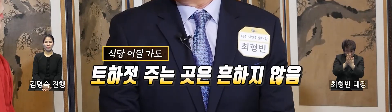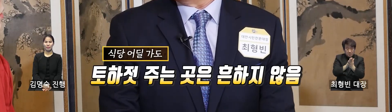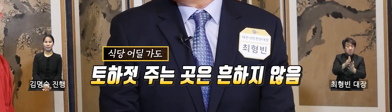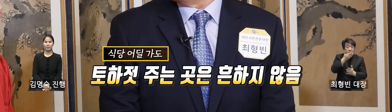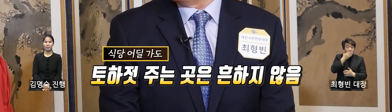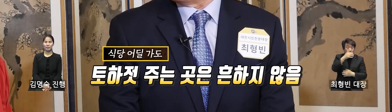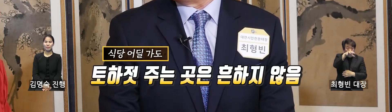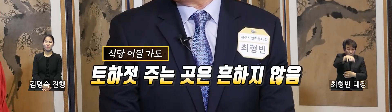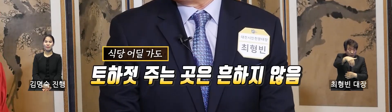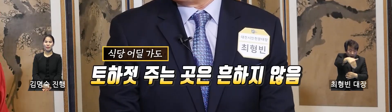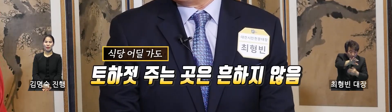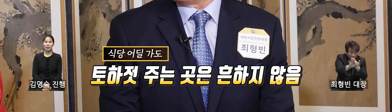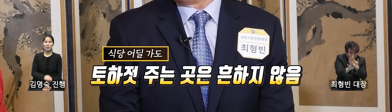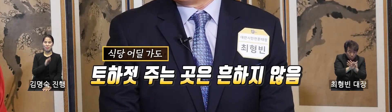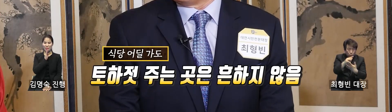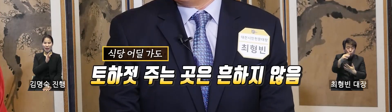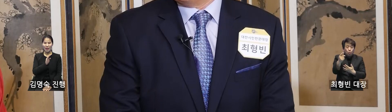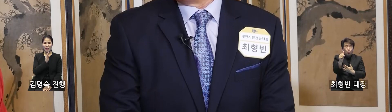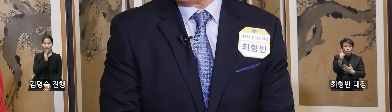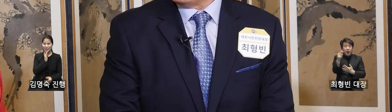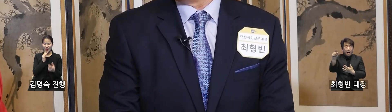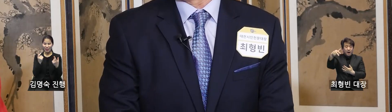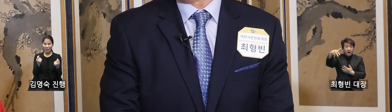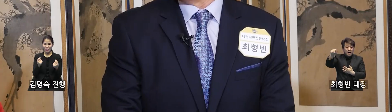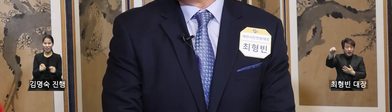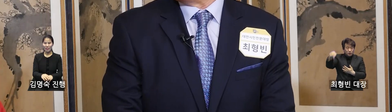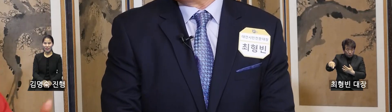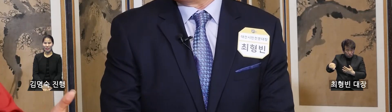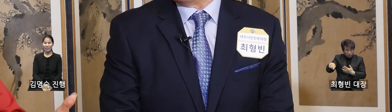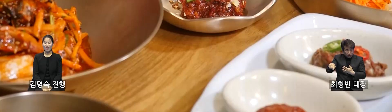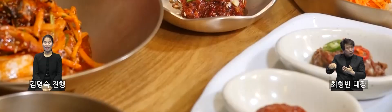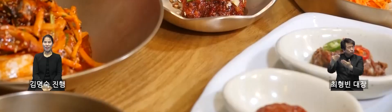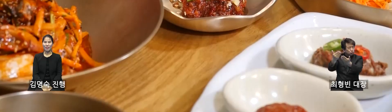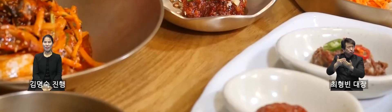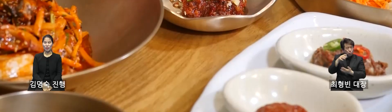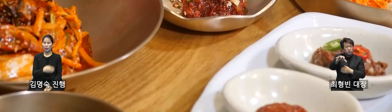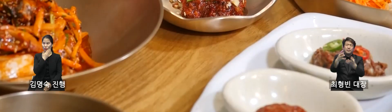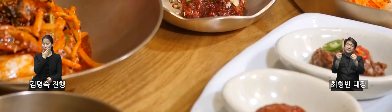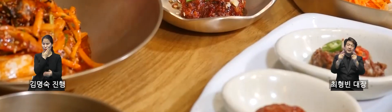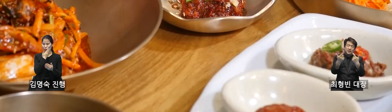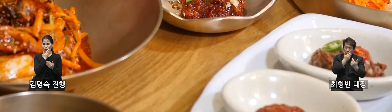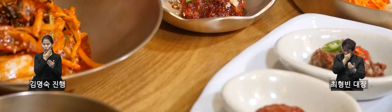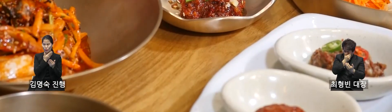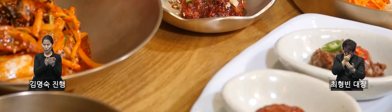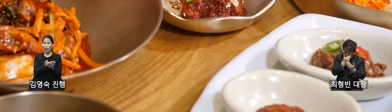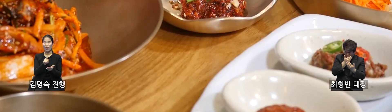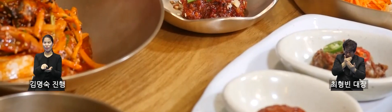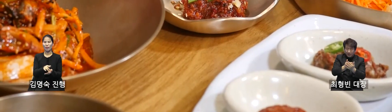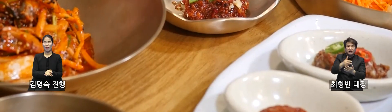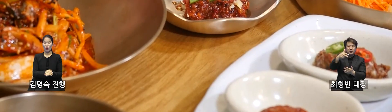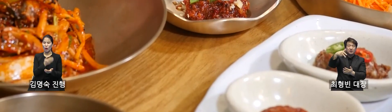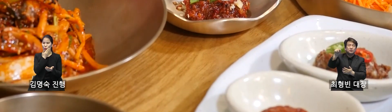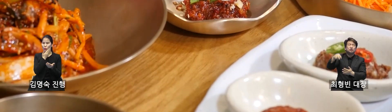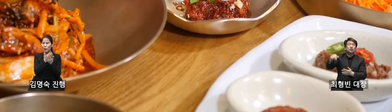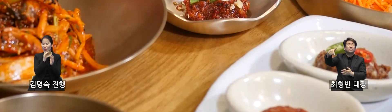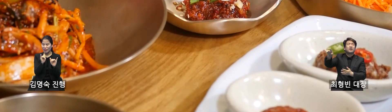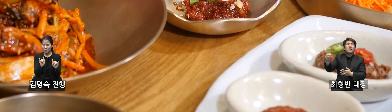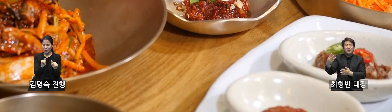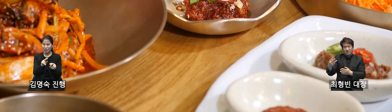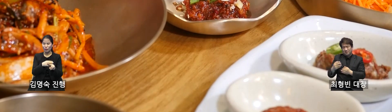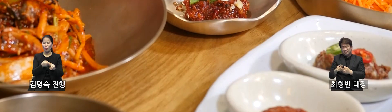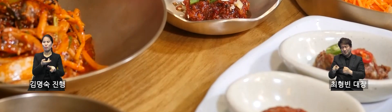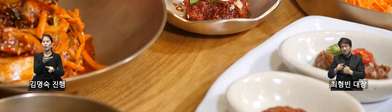존 식단 그렇게 안 찼어 초 예 굉장히 귀한 제시 입니다 이렇게 귀한 거라 이렇게 귀한 분들한테 선행을